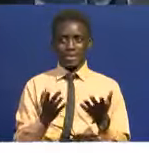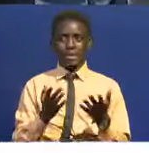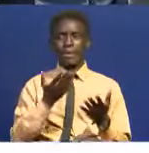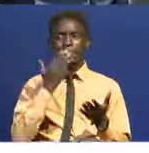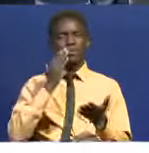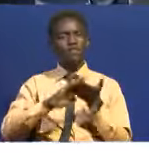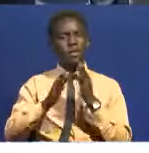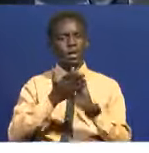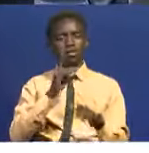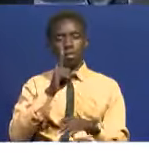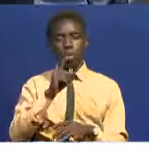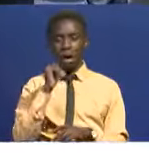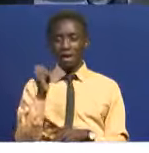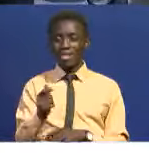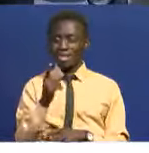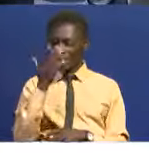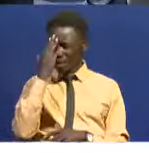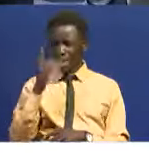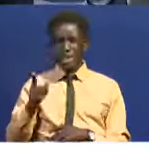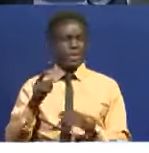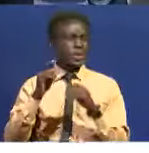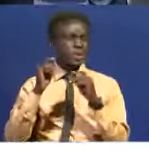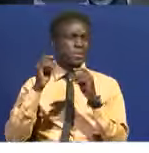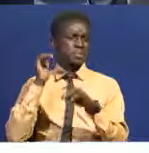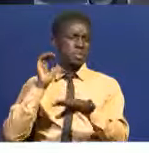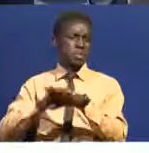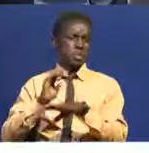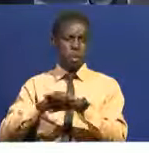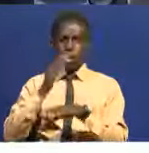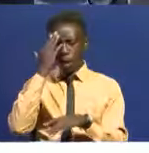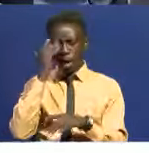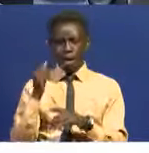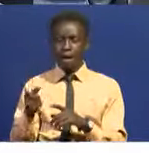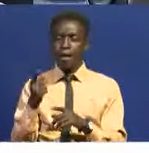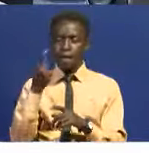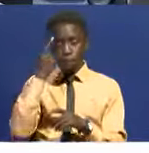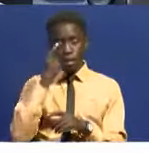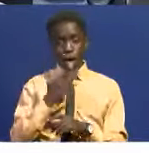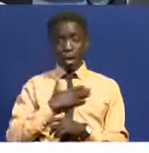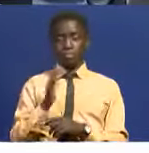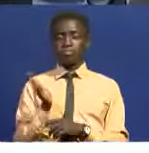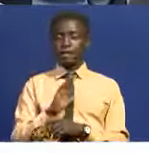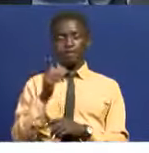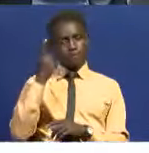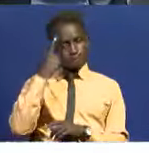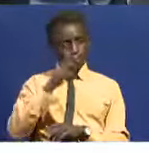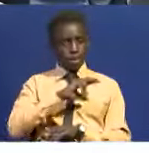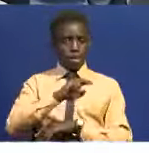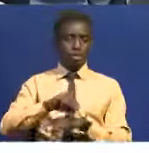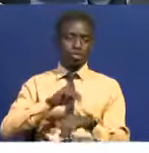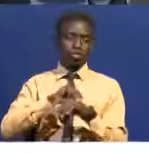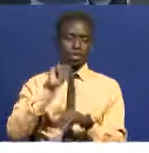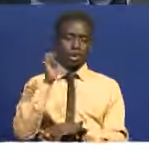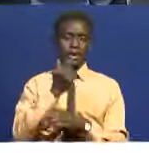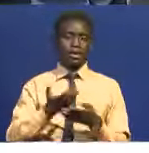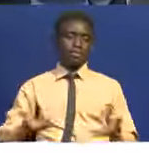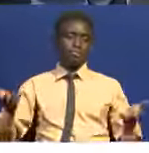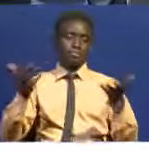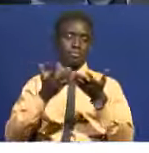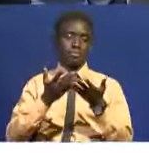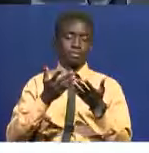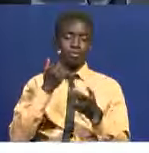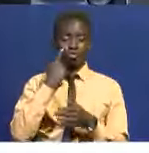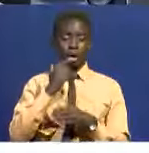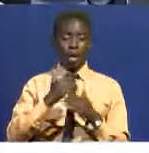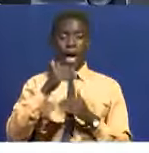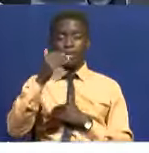good because it is actually for the nation of Kenya. We don't want to have a problem after 2 years. We have so much